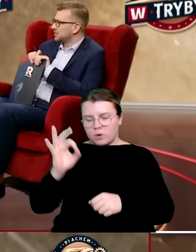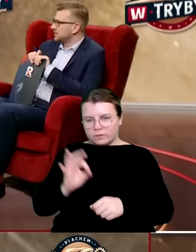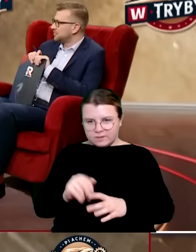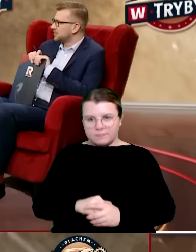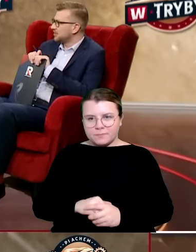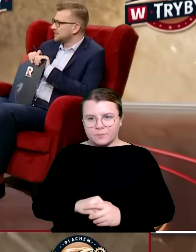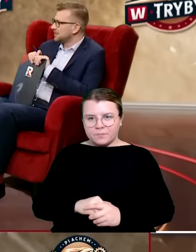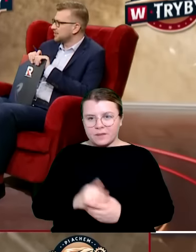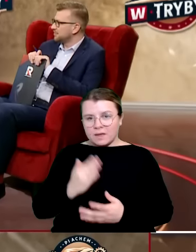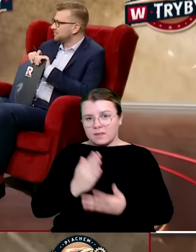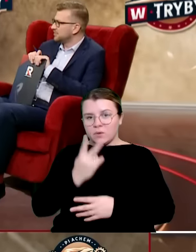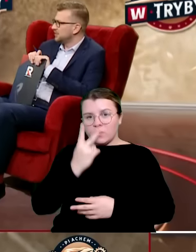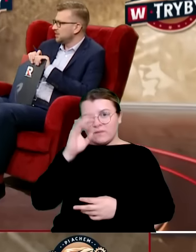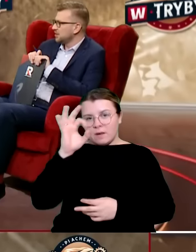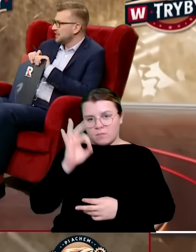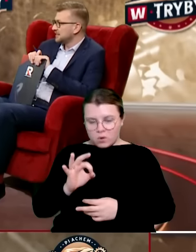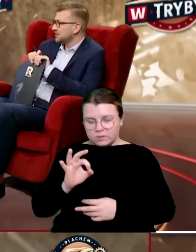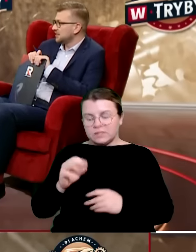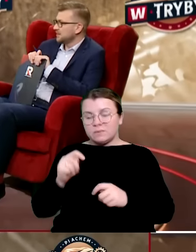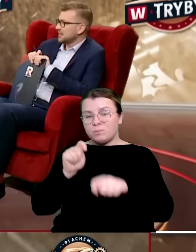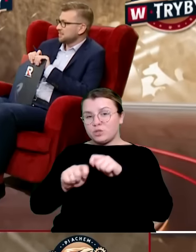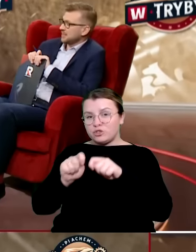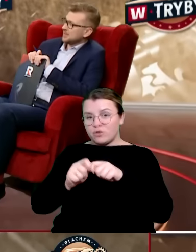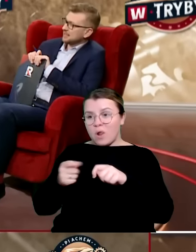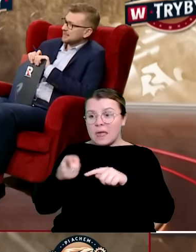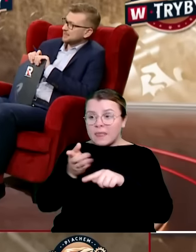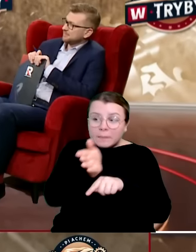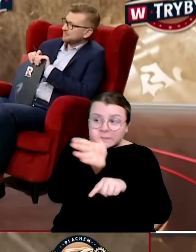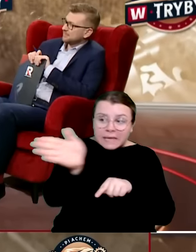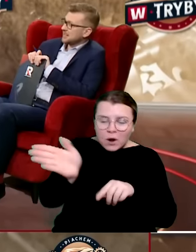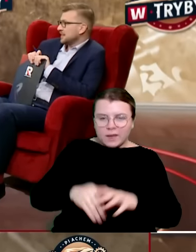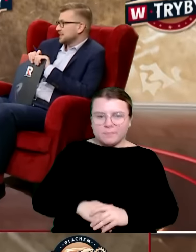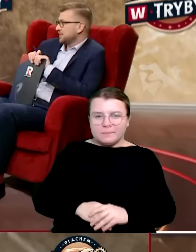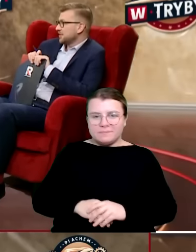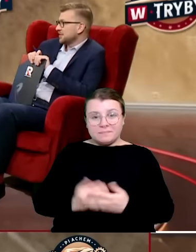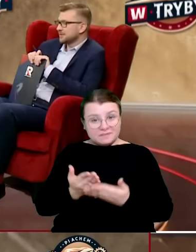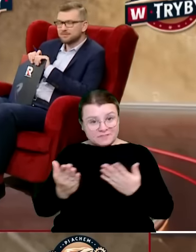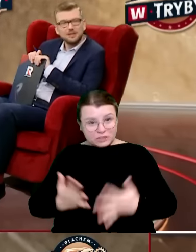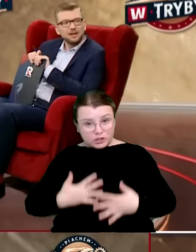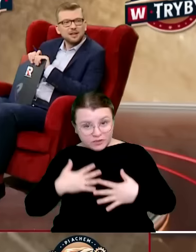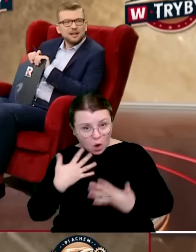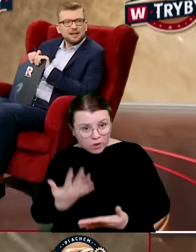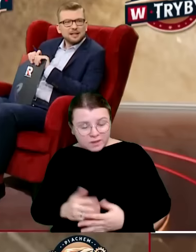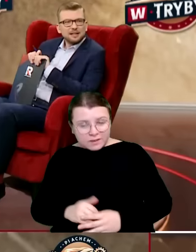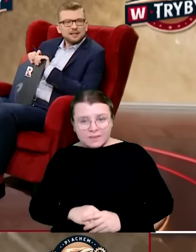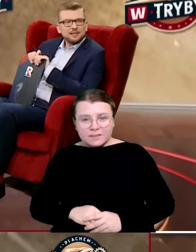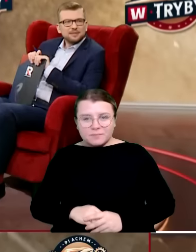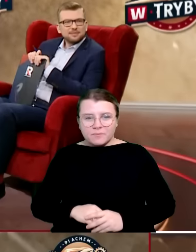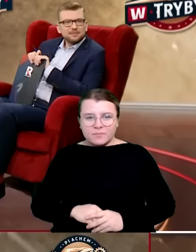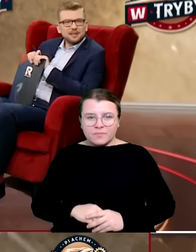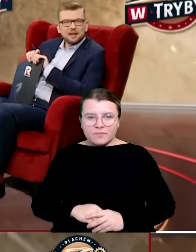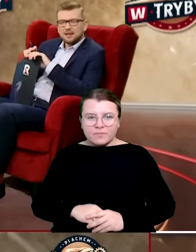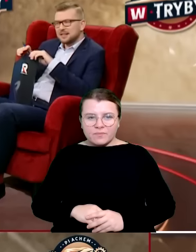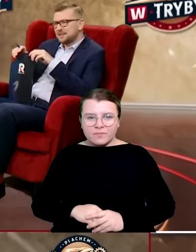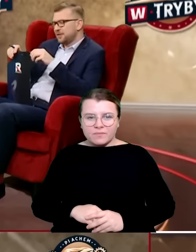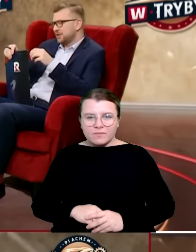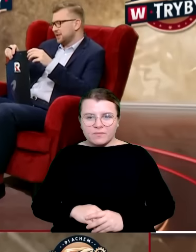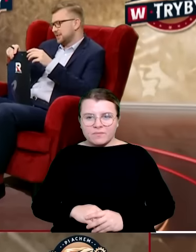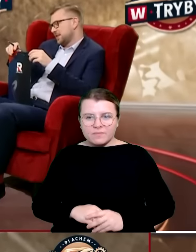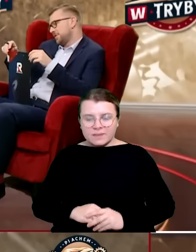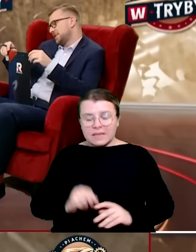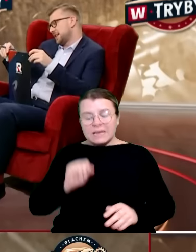2% przedszkole za rogiem. Zdziwieni jesteście wynikami tej ankiety? Taniej dla swoich? Taniej dla swoich. Taniej